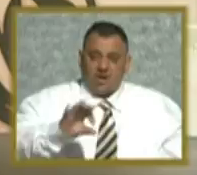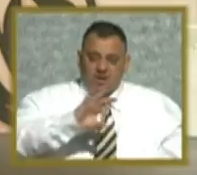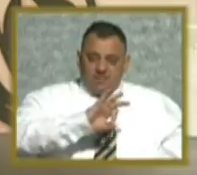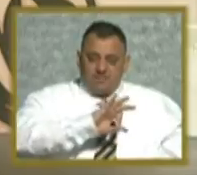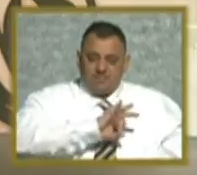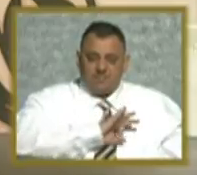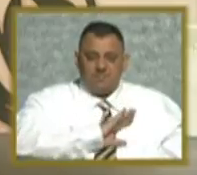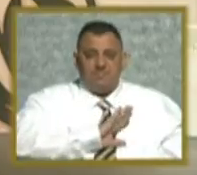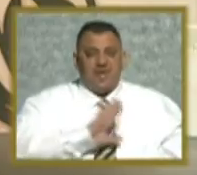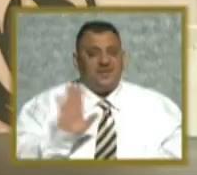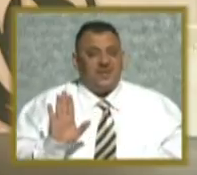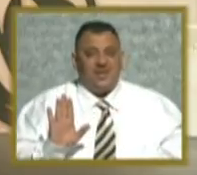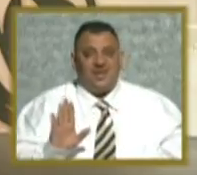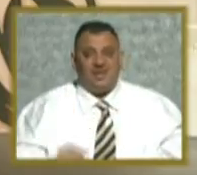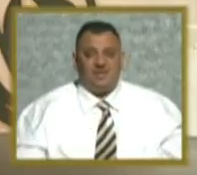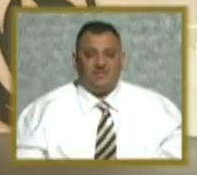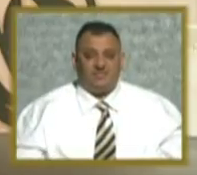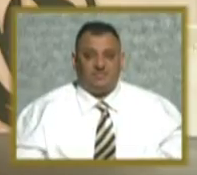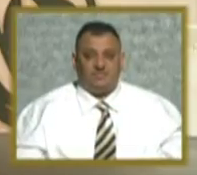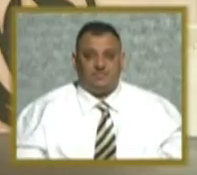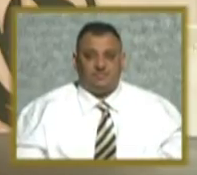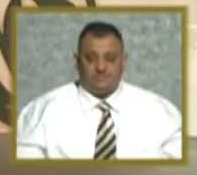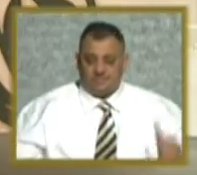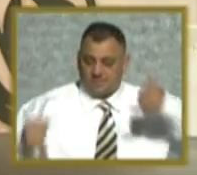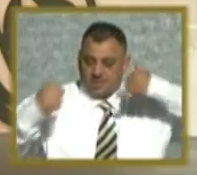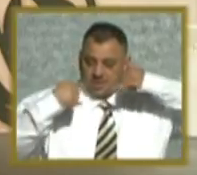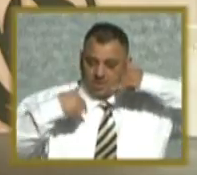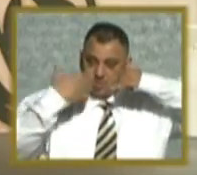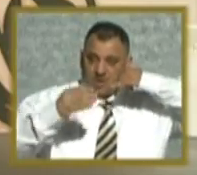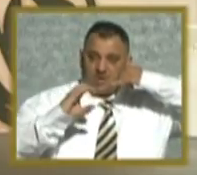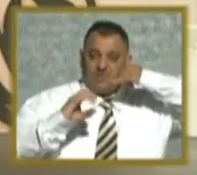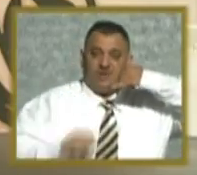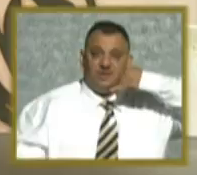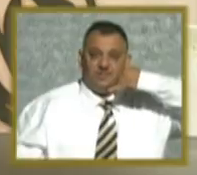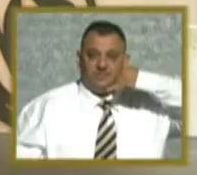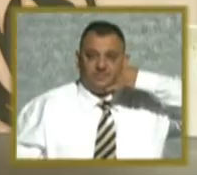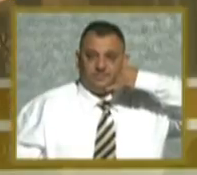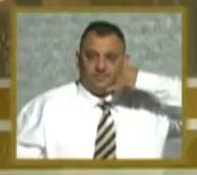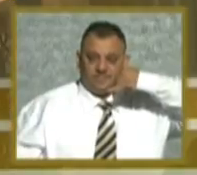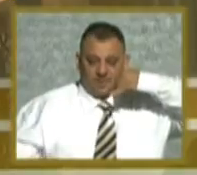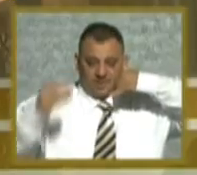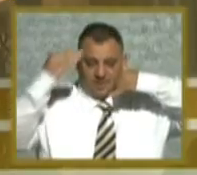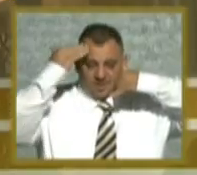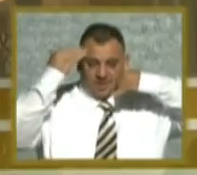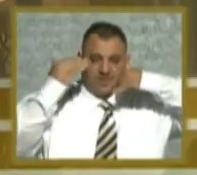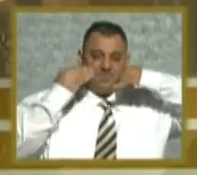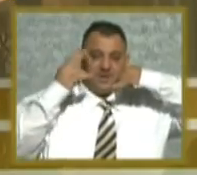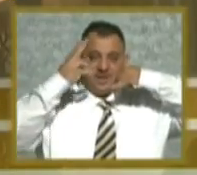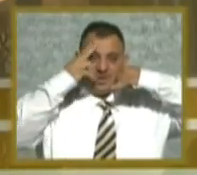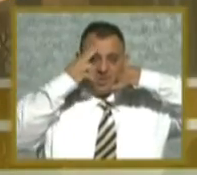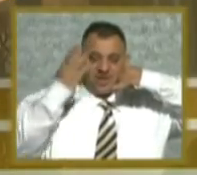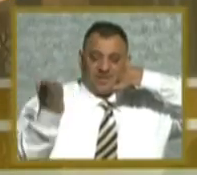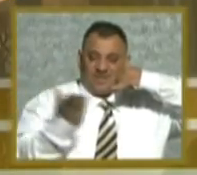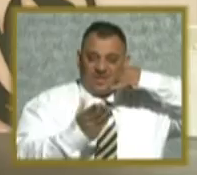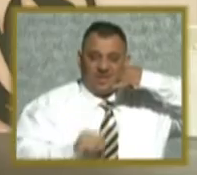لميتكم فقط. هذه يا أخت محمد بارك الله فيك. طيب نأخذ هذه الاتصالات. فضل أم فيصل من السعودية.